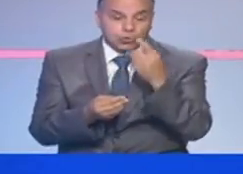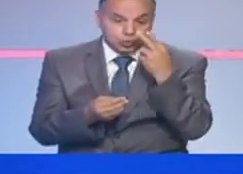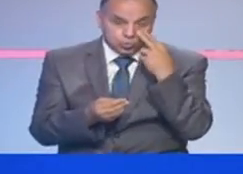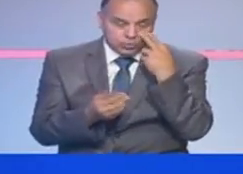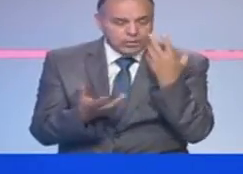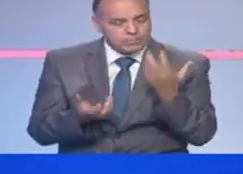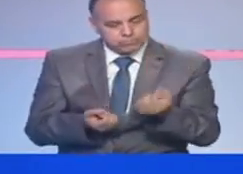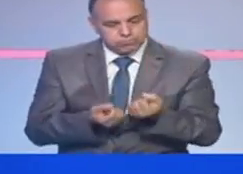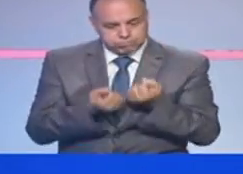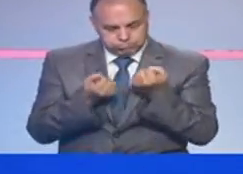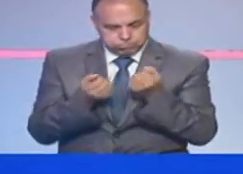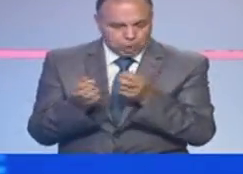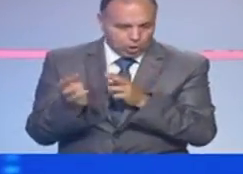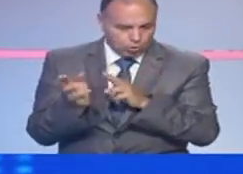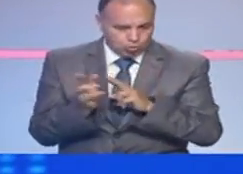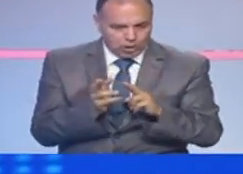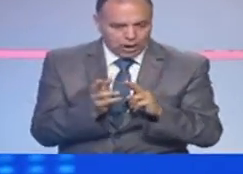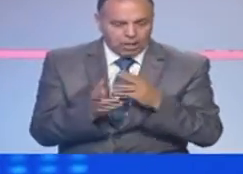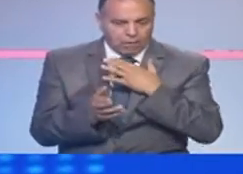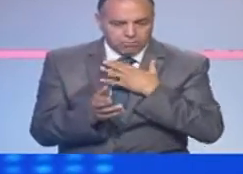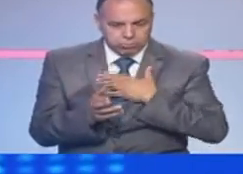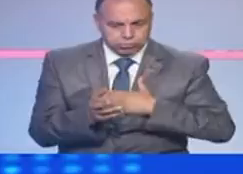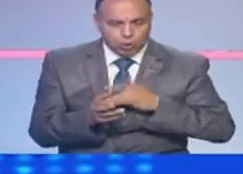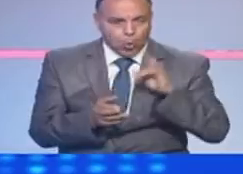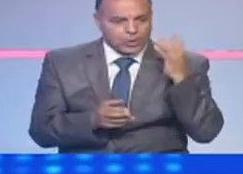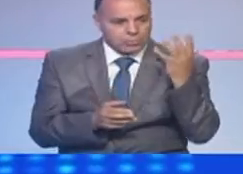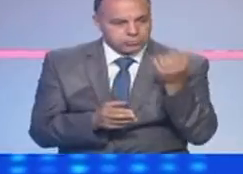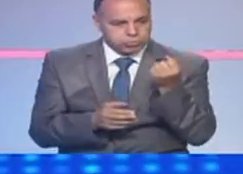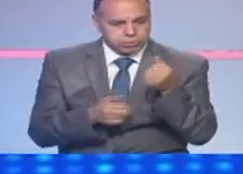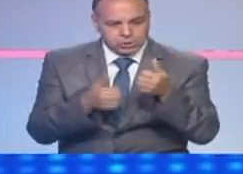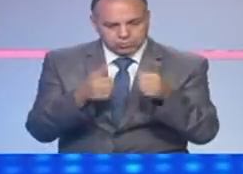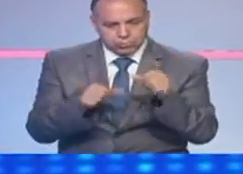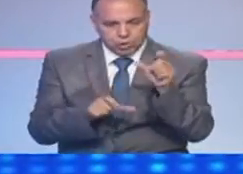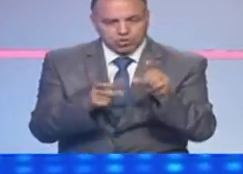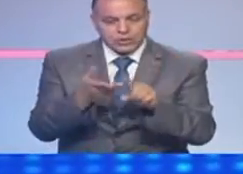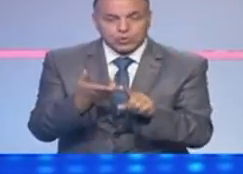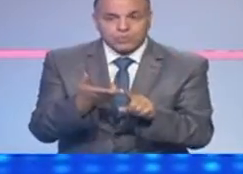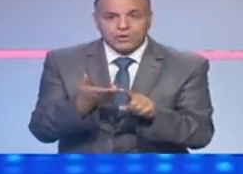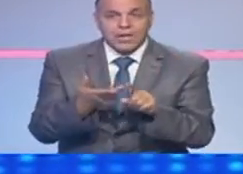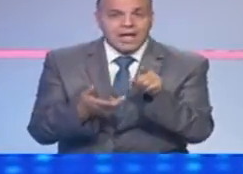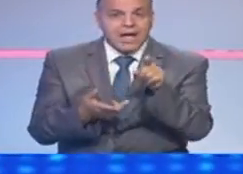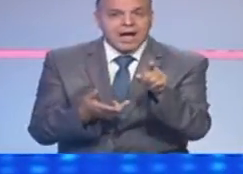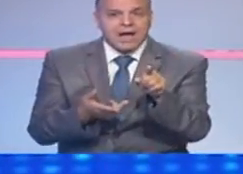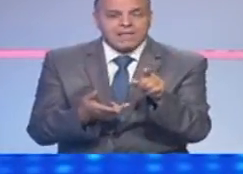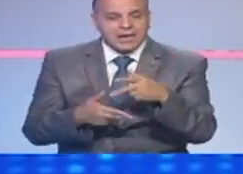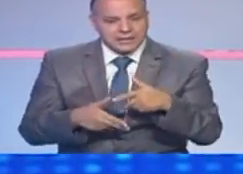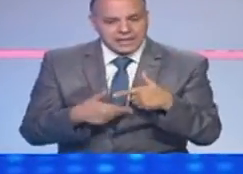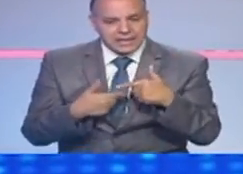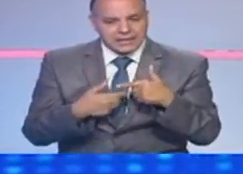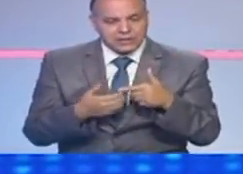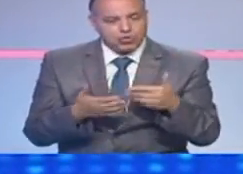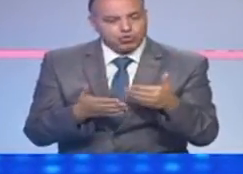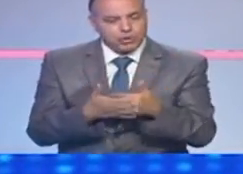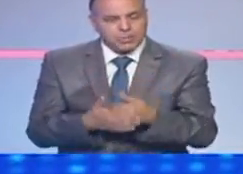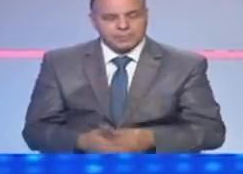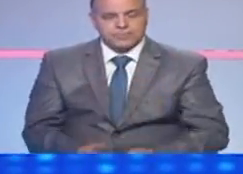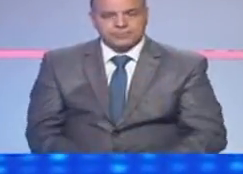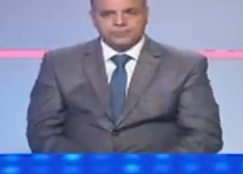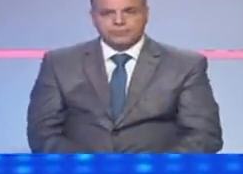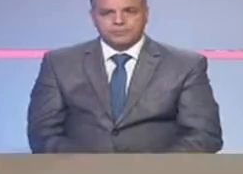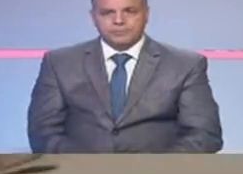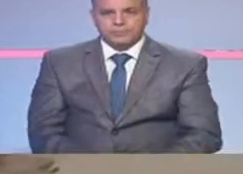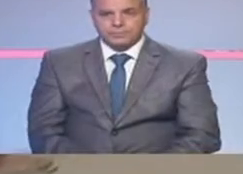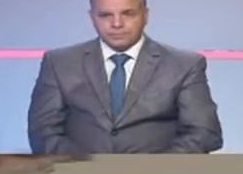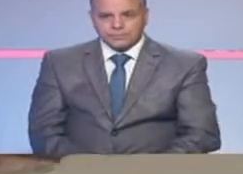انتعاشه وسط ارتياح اصحاب النظر و المقيمين فيها على غرار ما تعيشه جزيره جربه